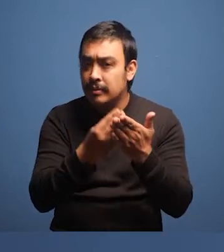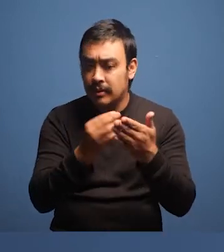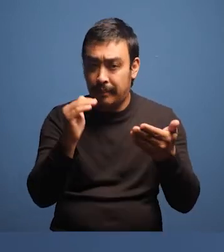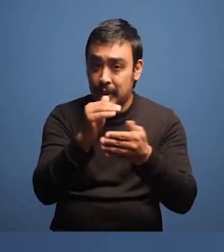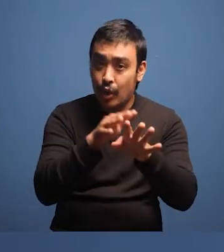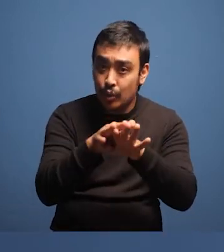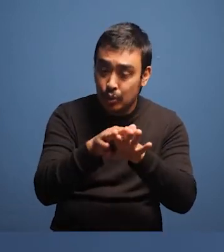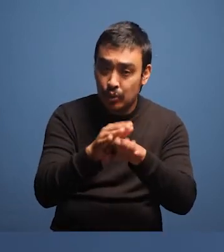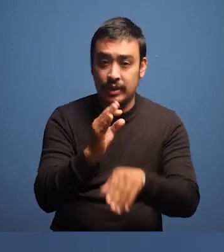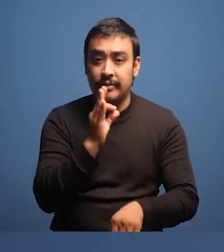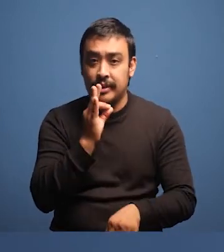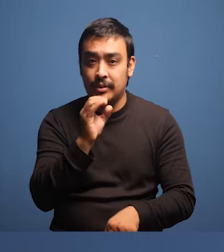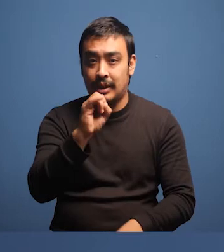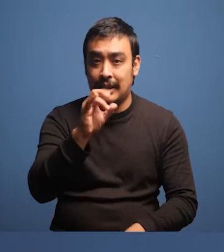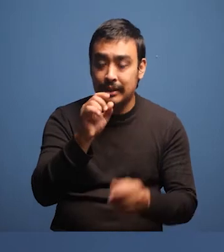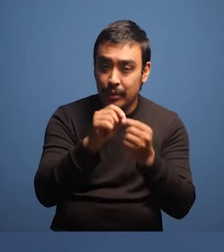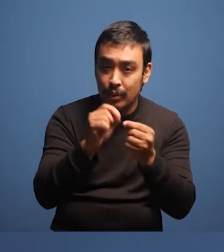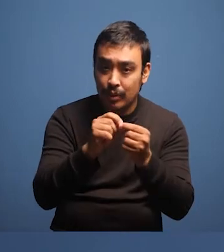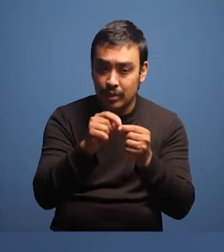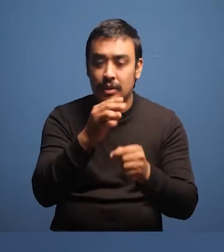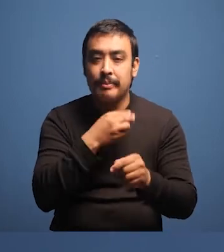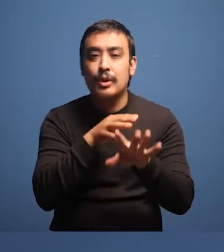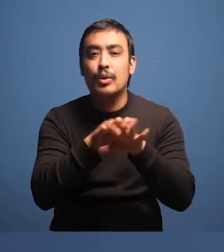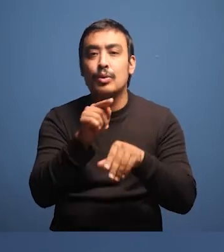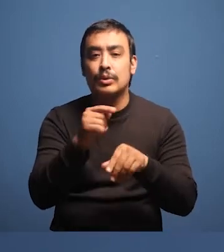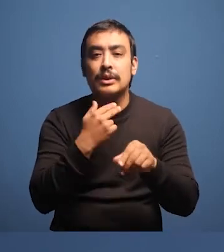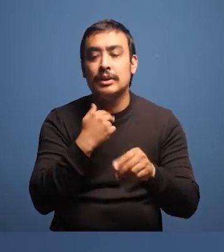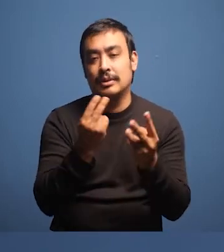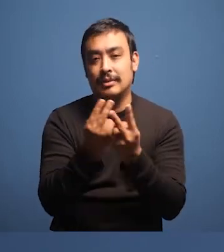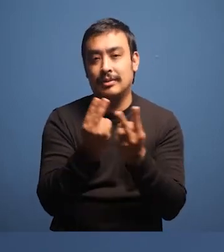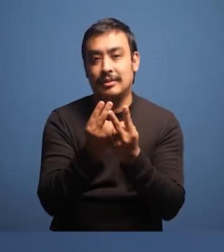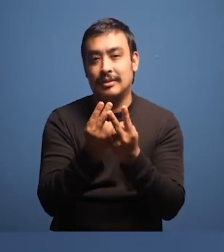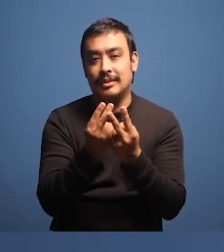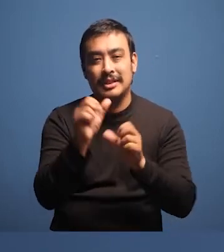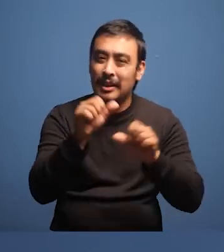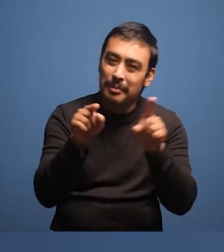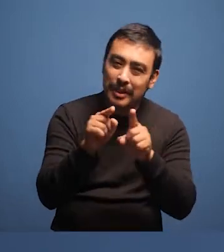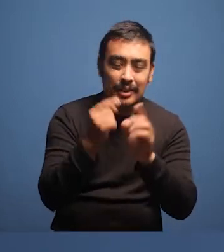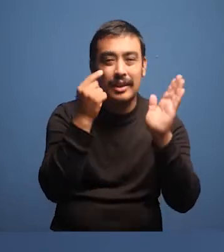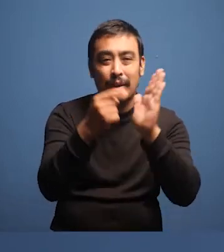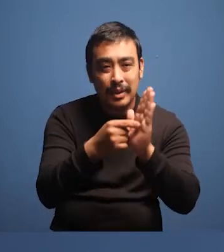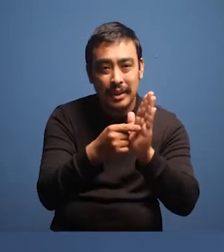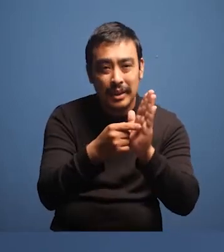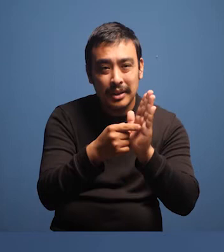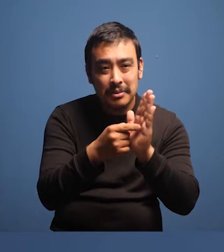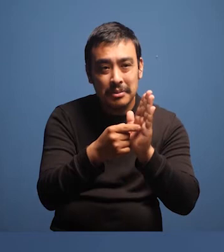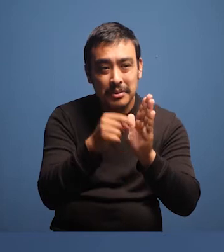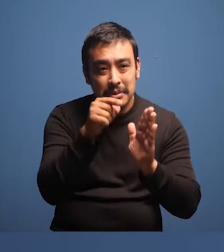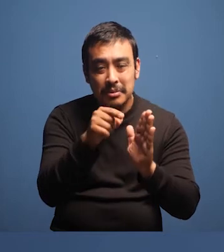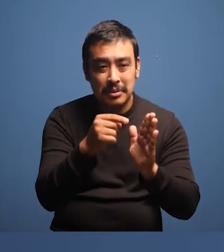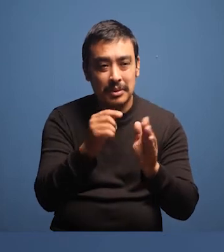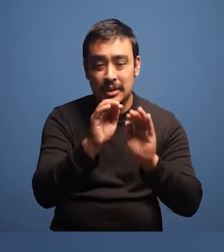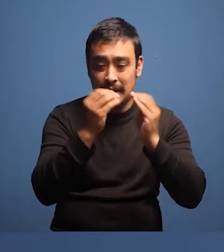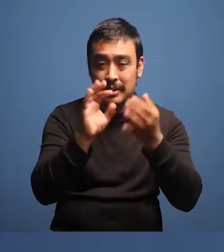अब फेसबुक आइडीहरू बनाइदिनु यो भनेको चाहिँ काइन्ड अफ मान्छेहरूको इन्ट्रेस्टै भइसक्यो कि अब जे पनि अब सो गर्ने, सो अफै चाहिँ भन्दिनँ म, किनभने सोसियल